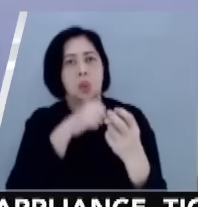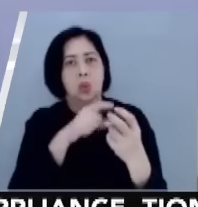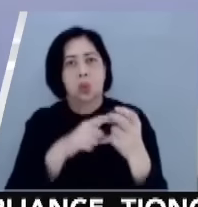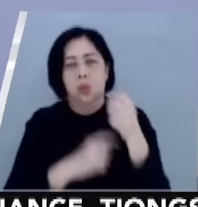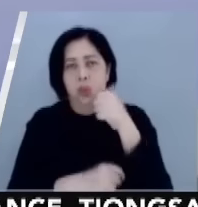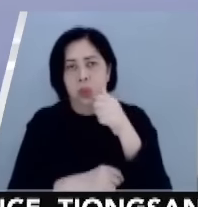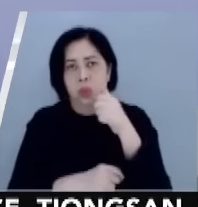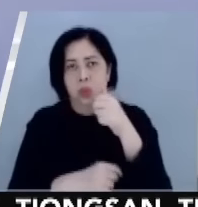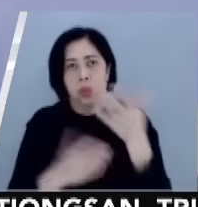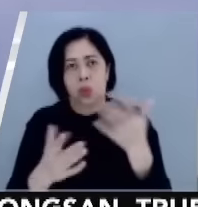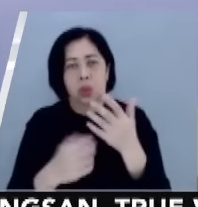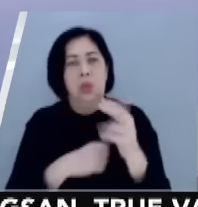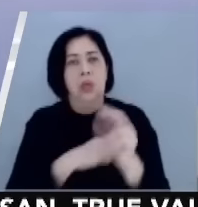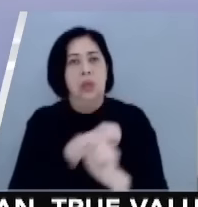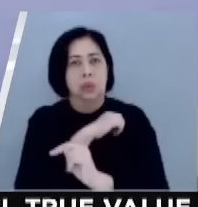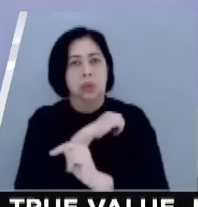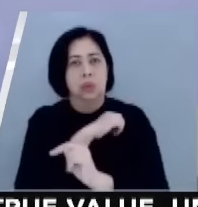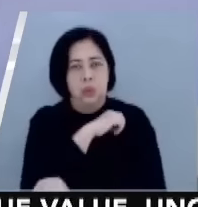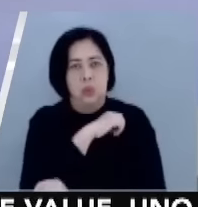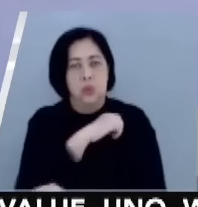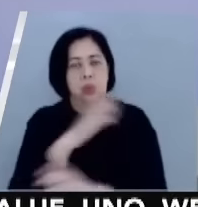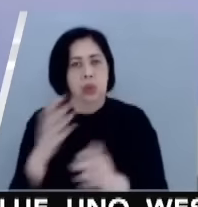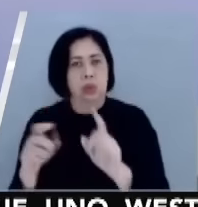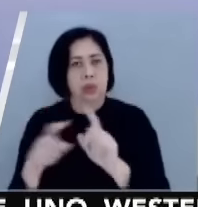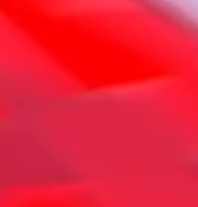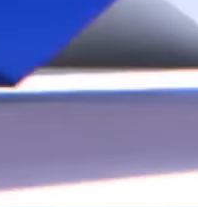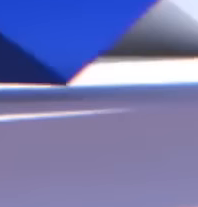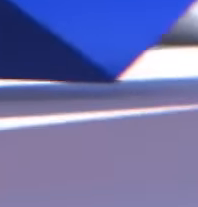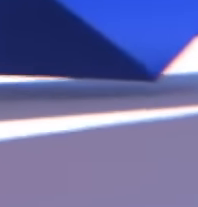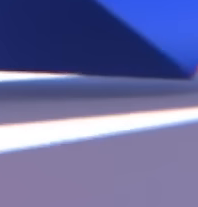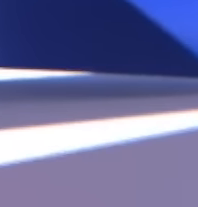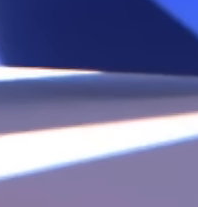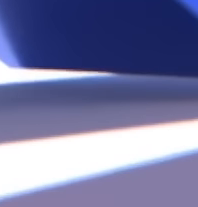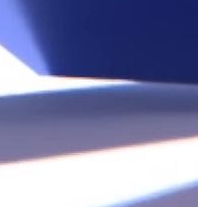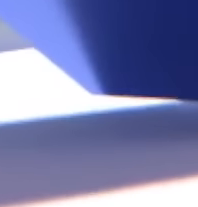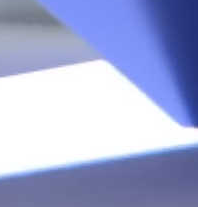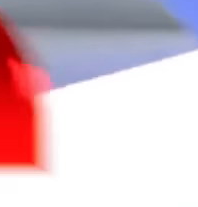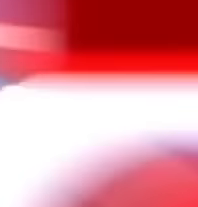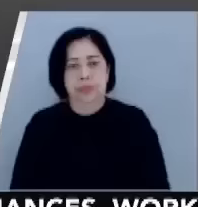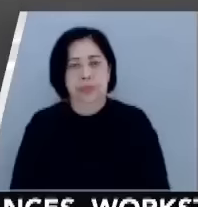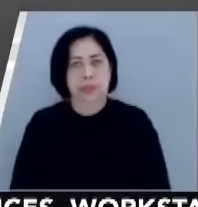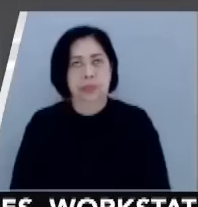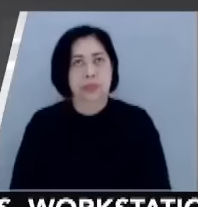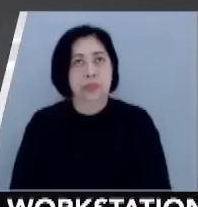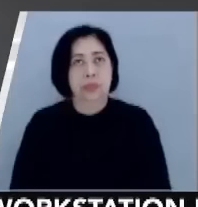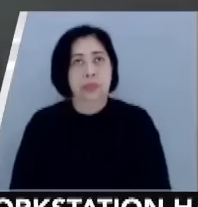Negros Occidental. At yan po ang tinutukan ni James Agustin.